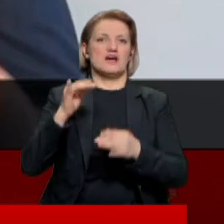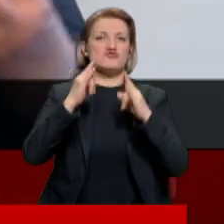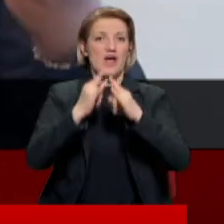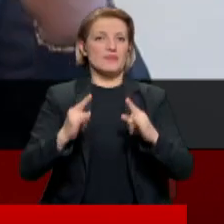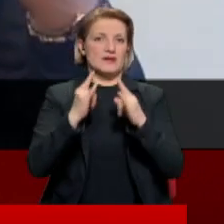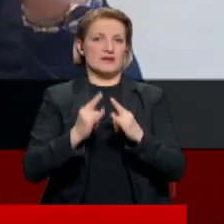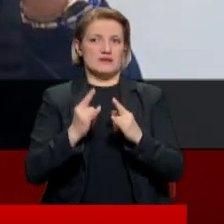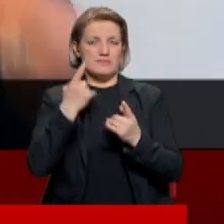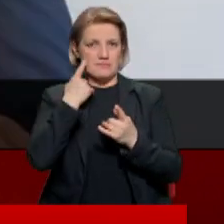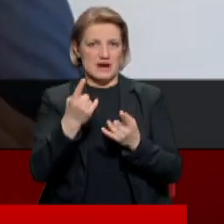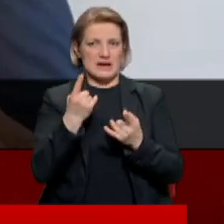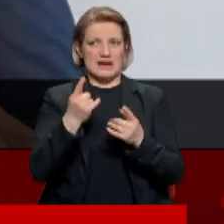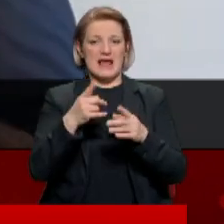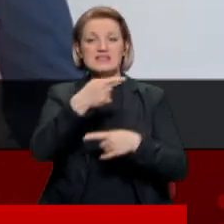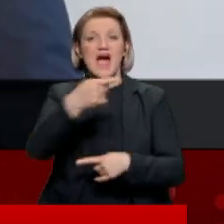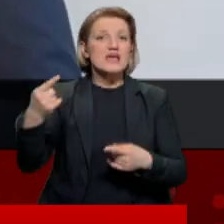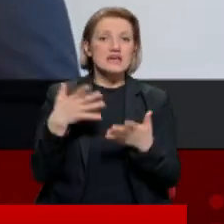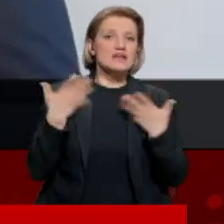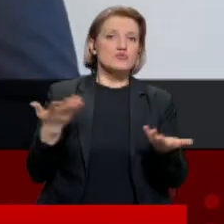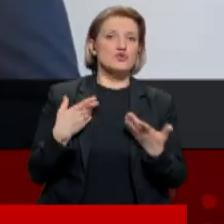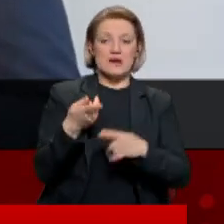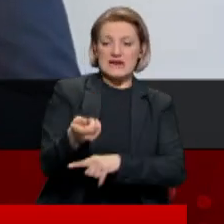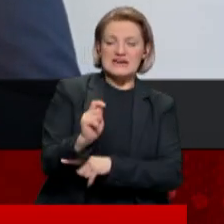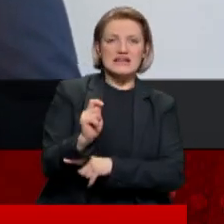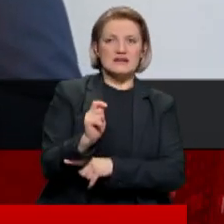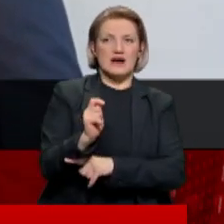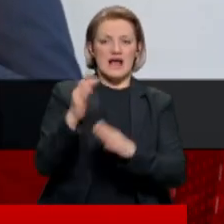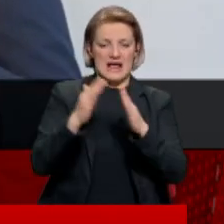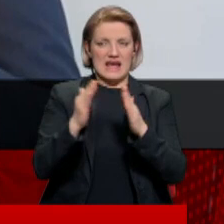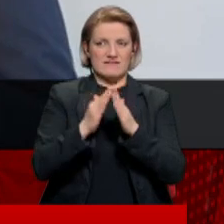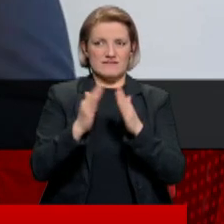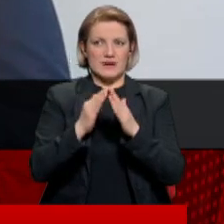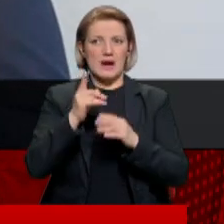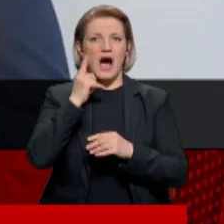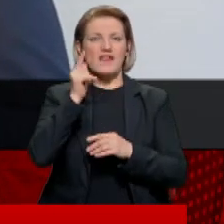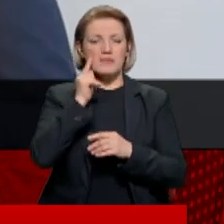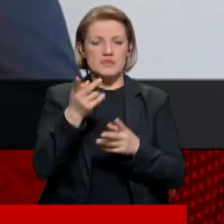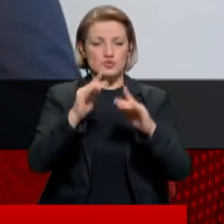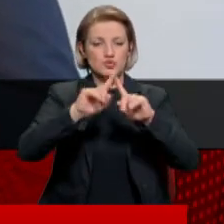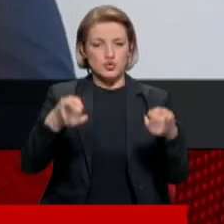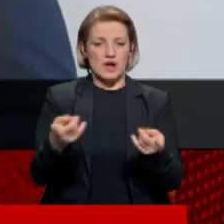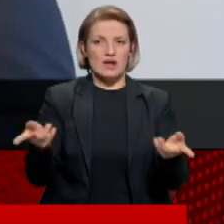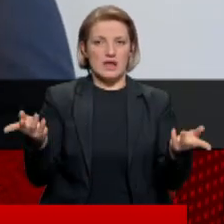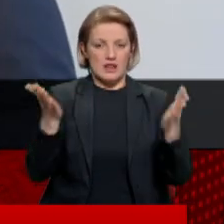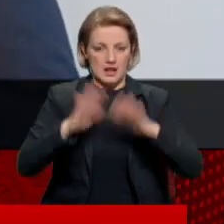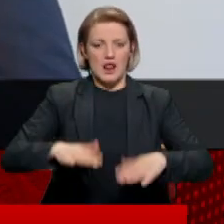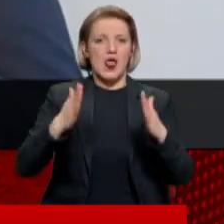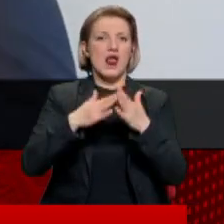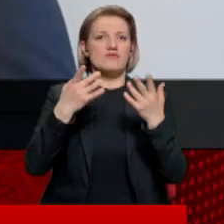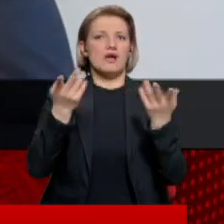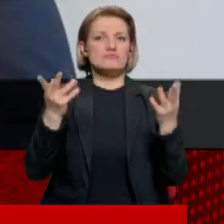ya. Bak, daire istemiyor. Kredisini, bak, evi, adamın dükkanı gitmiş. Evi